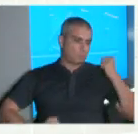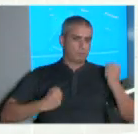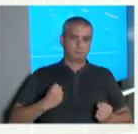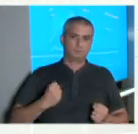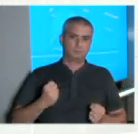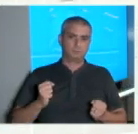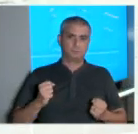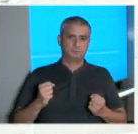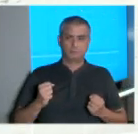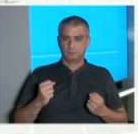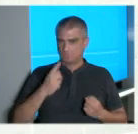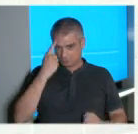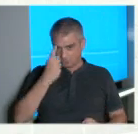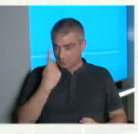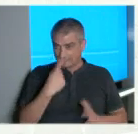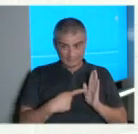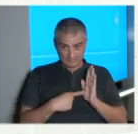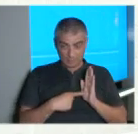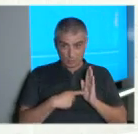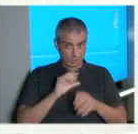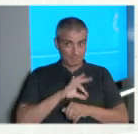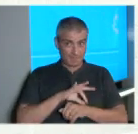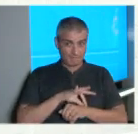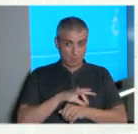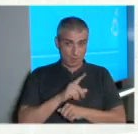רצים. אתה יודע, אחת הסיבות ברפואה